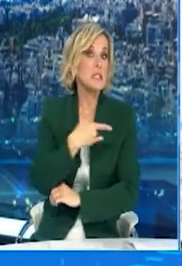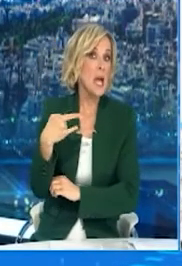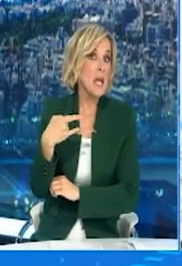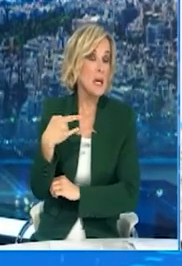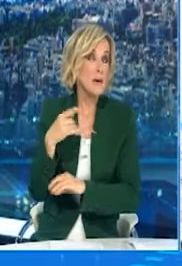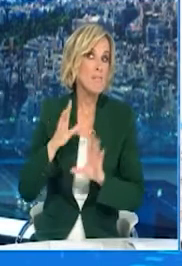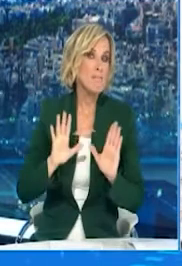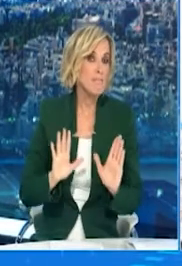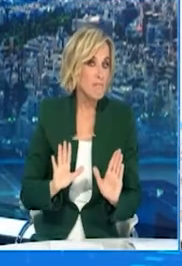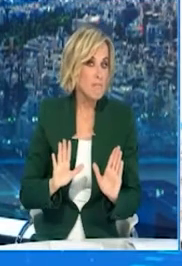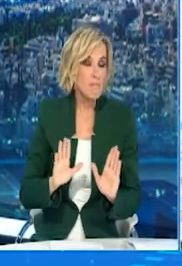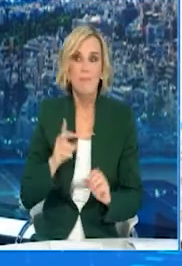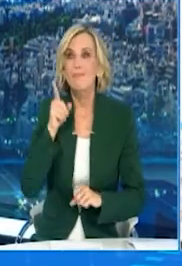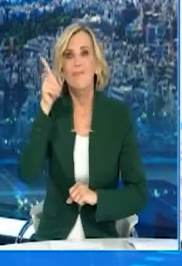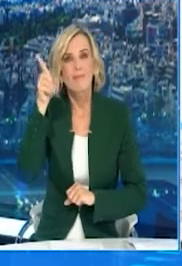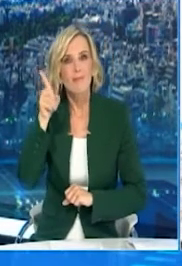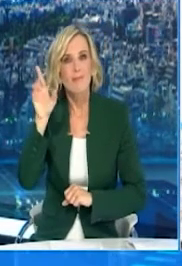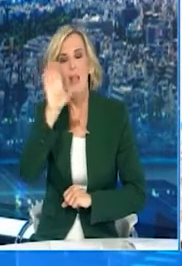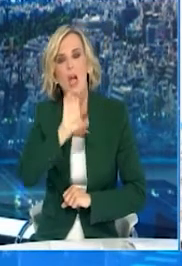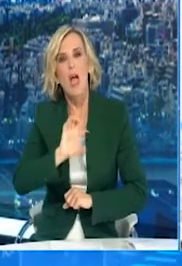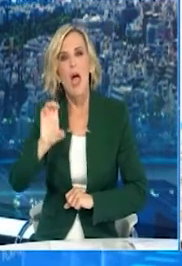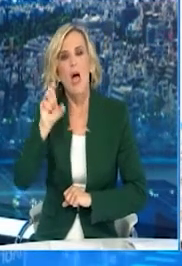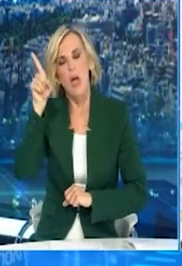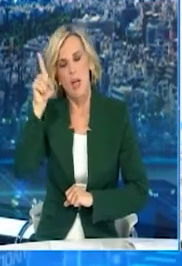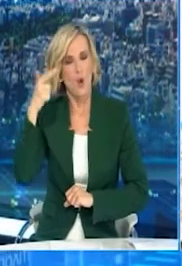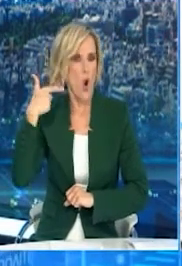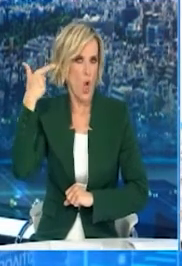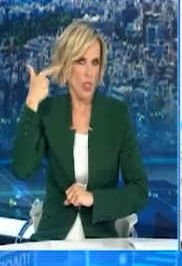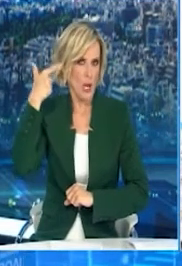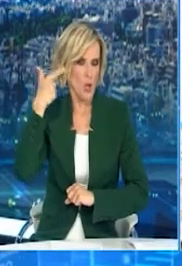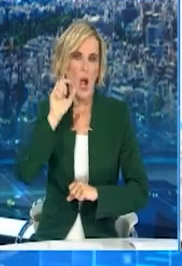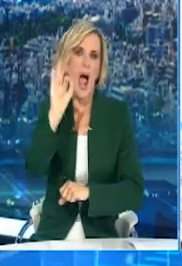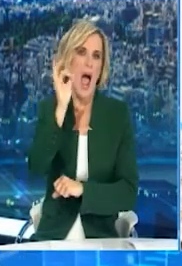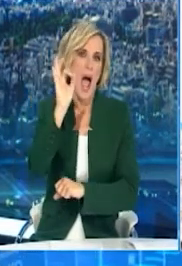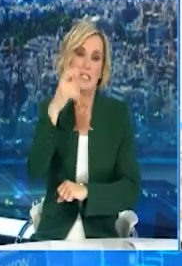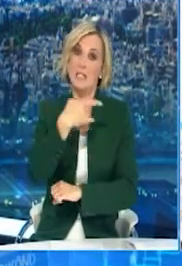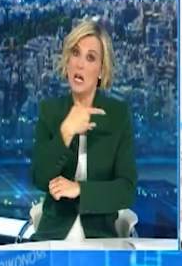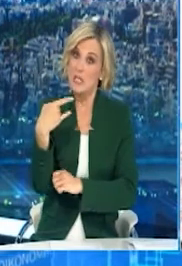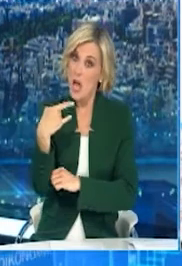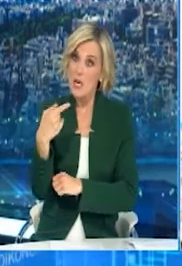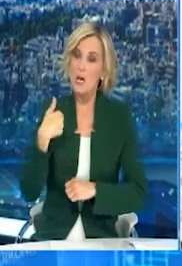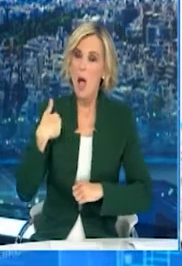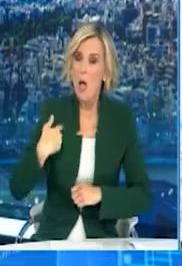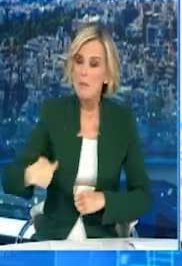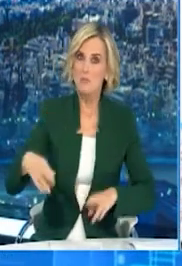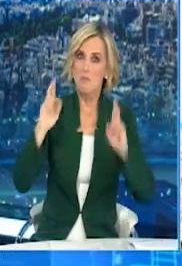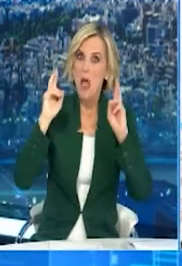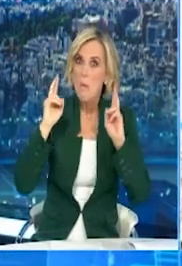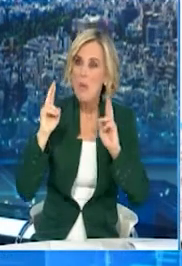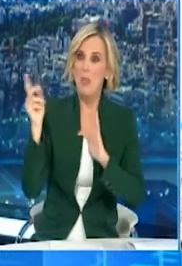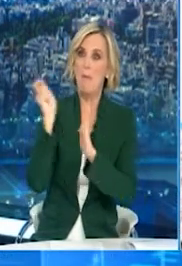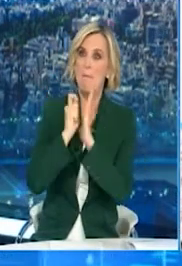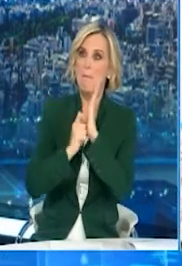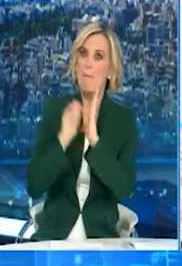της AstraZeneca ξέρουμε ότι είναι ένα εμβόλιο στο οποίο έχουμε στηρίξει πολλές ελπίδες για